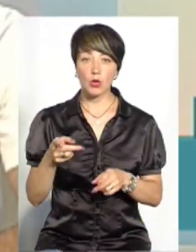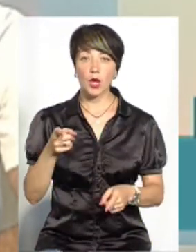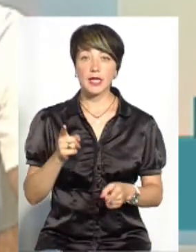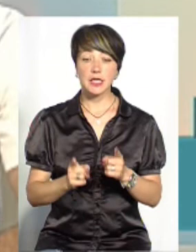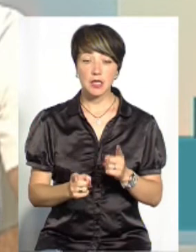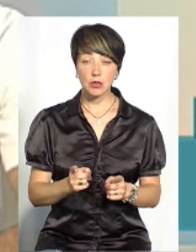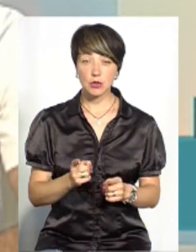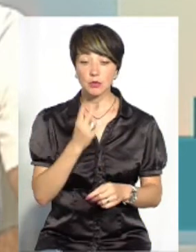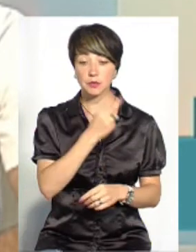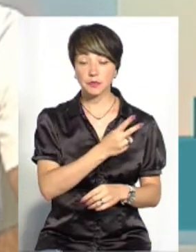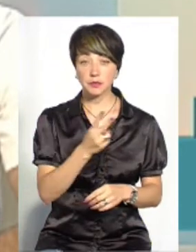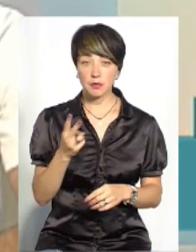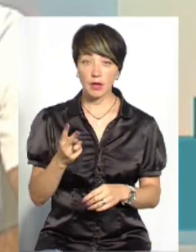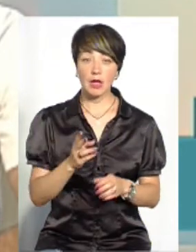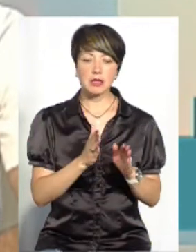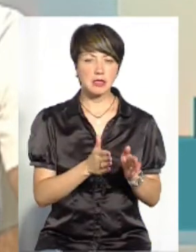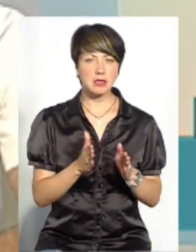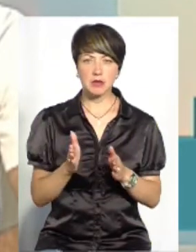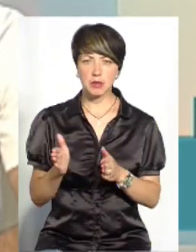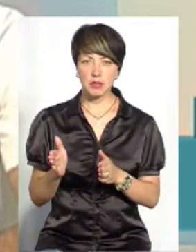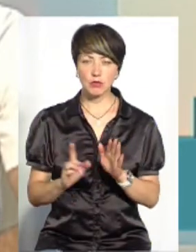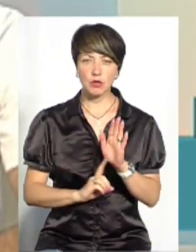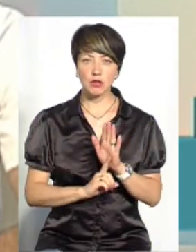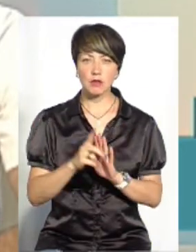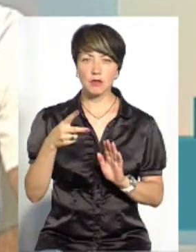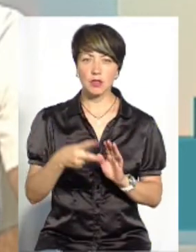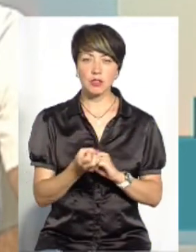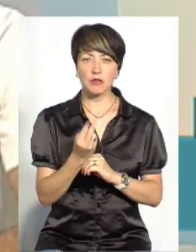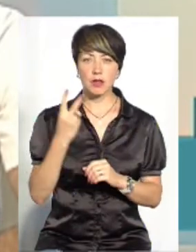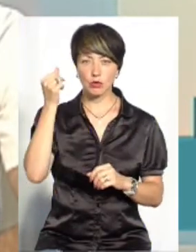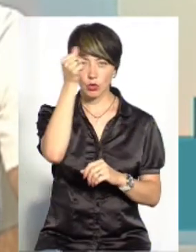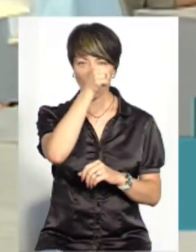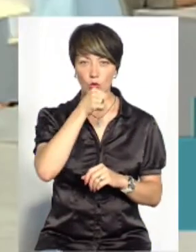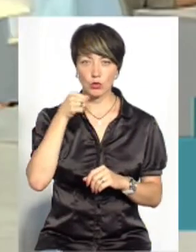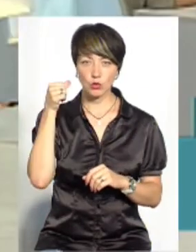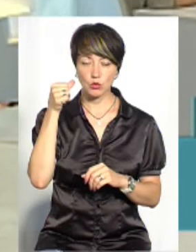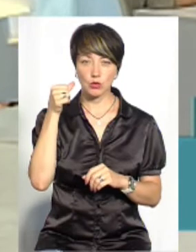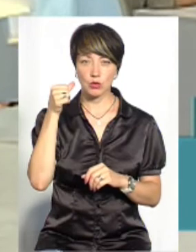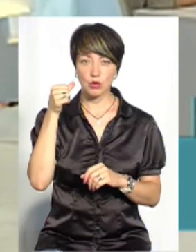Дійсно, його систематично, десь починаючи з 2012 року,